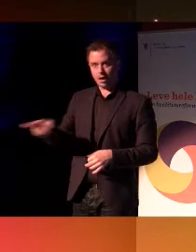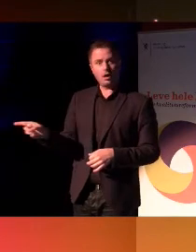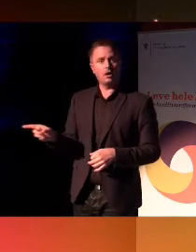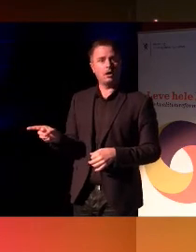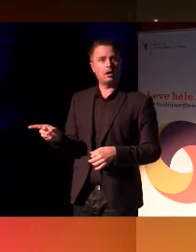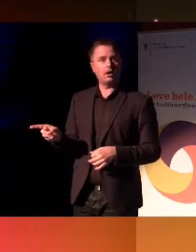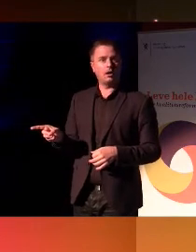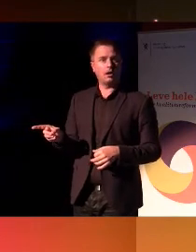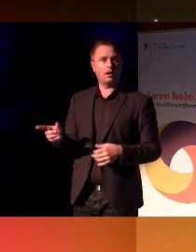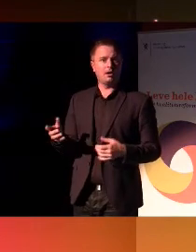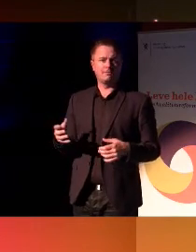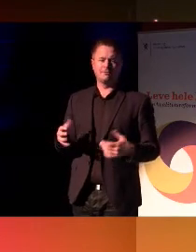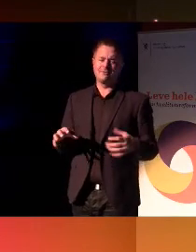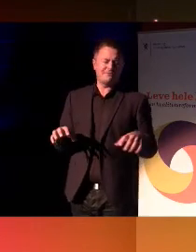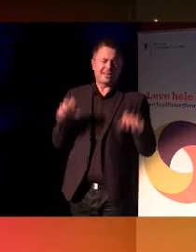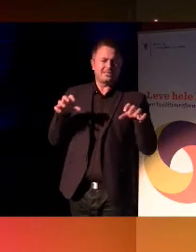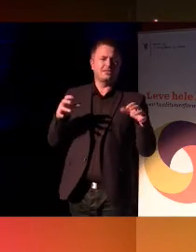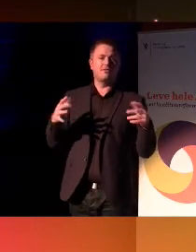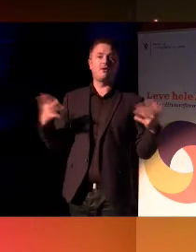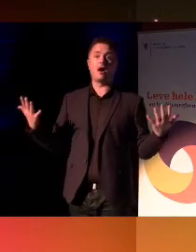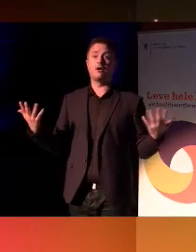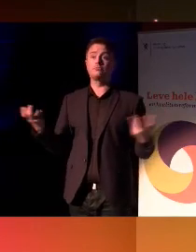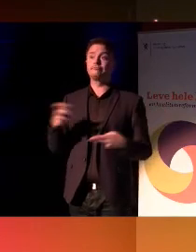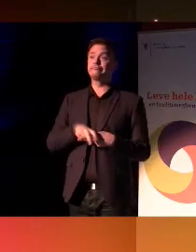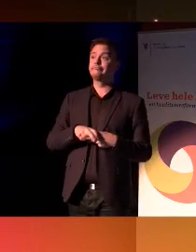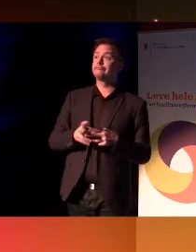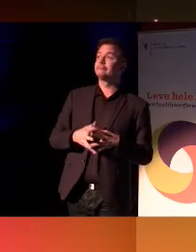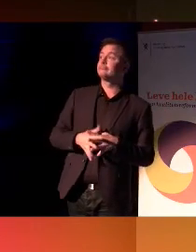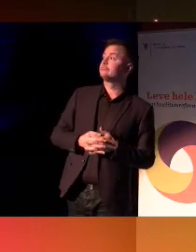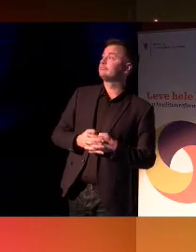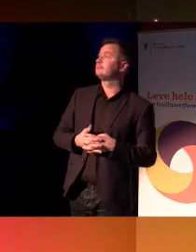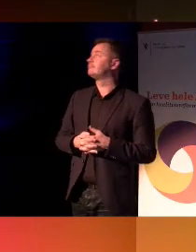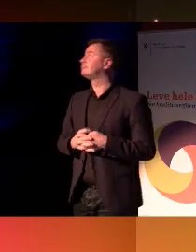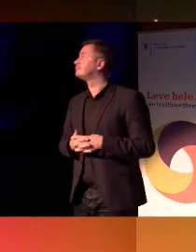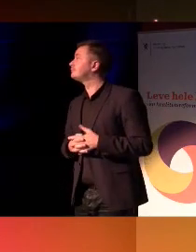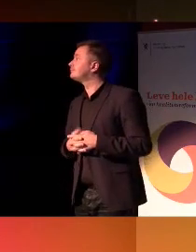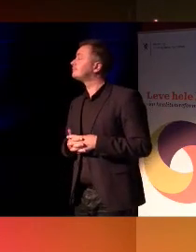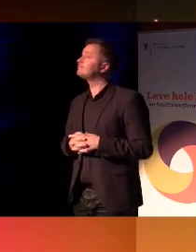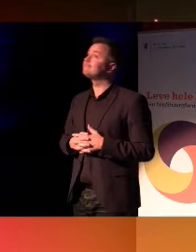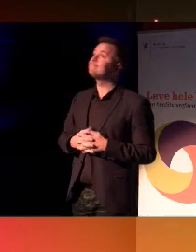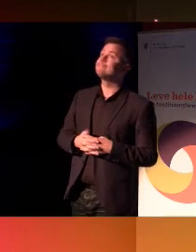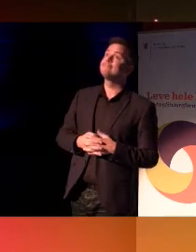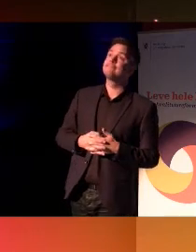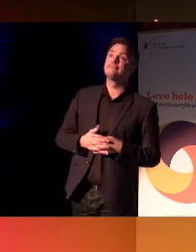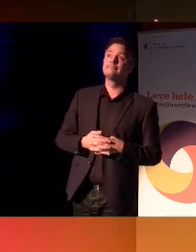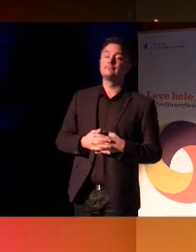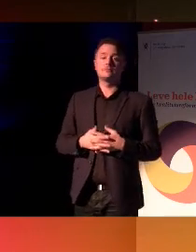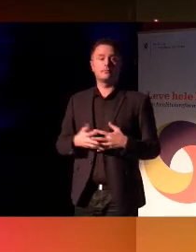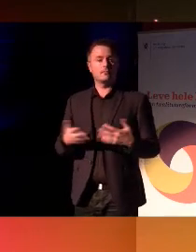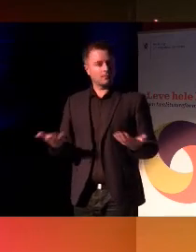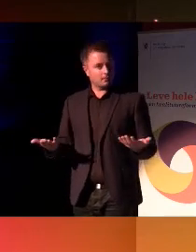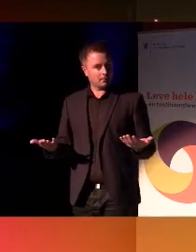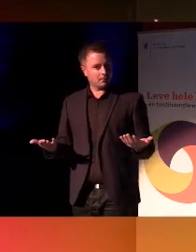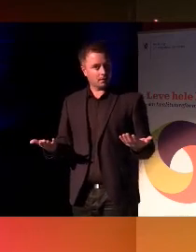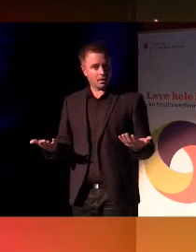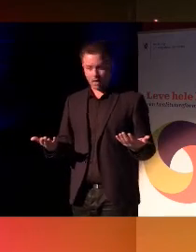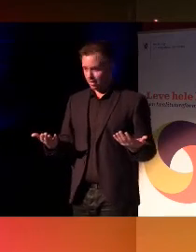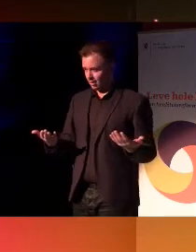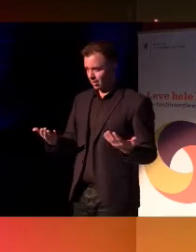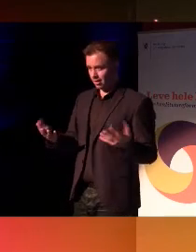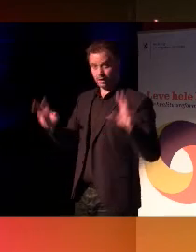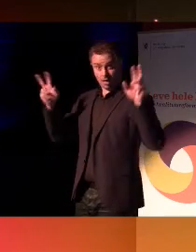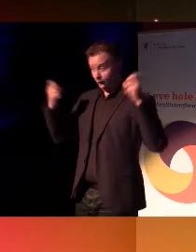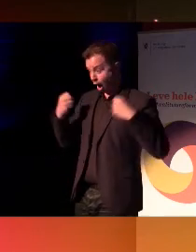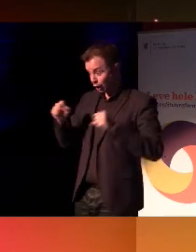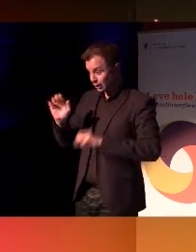De sa at det verste å bare sitte der med hendene I fanget. At aktiv omsorg ikke til stede på